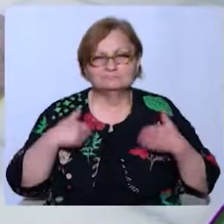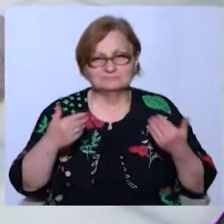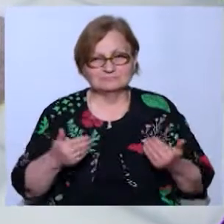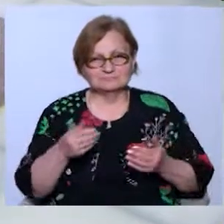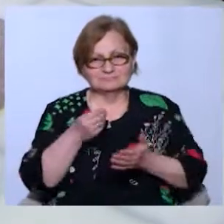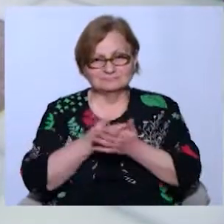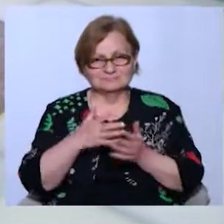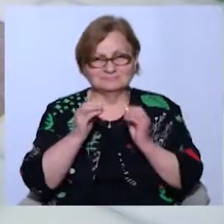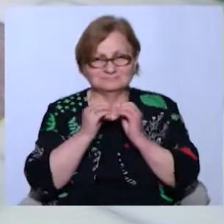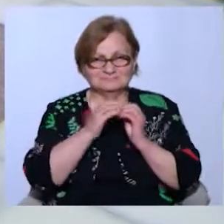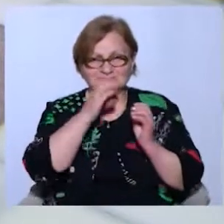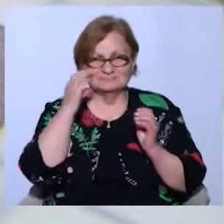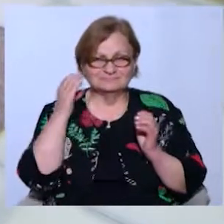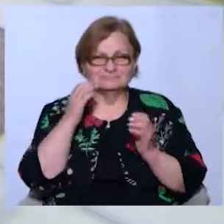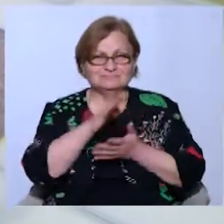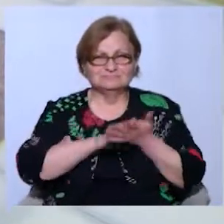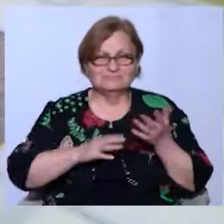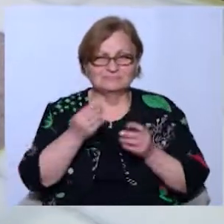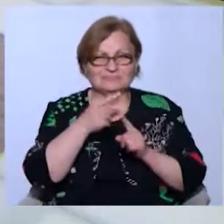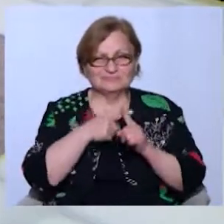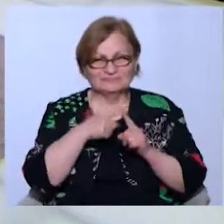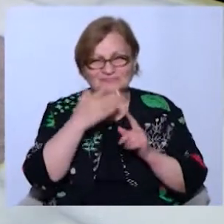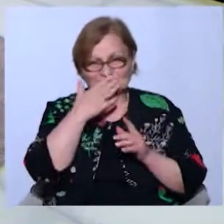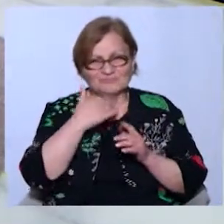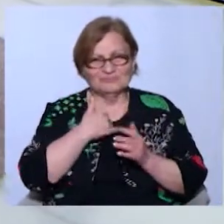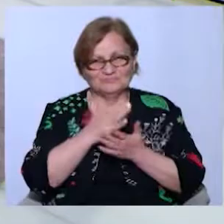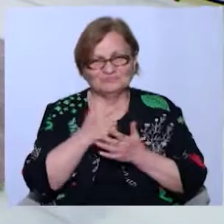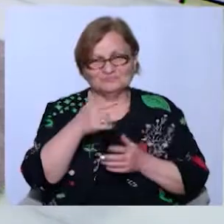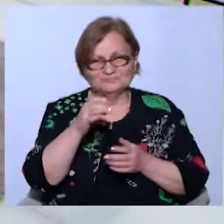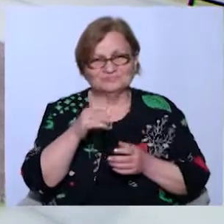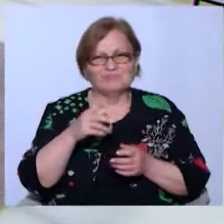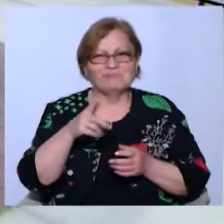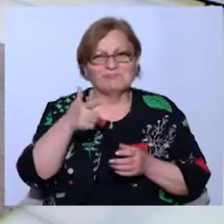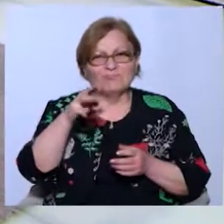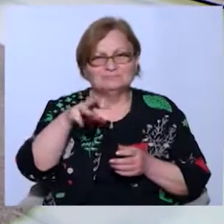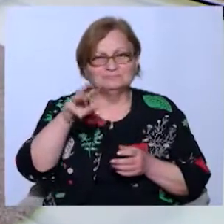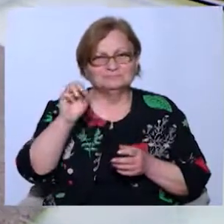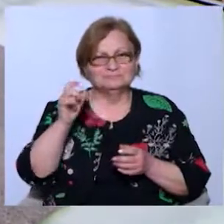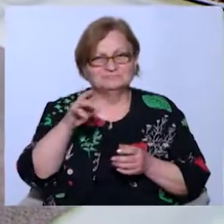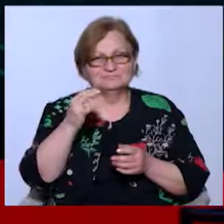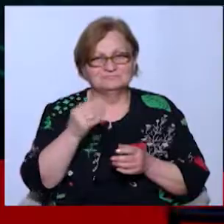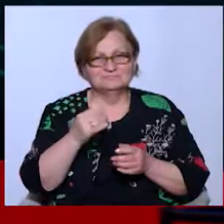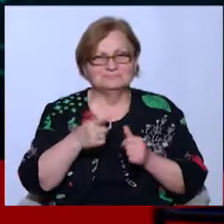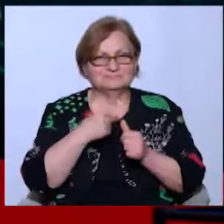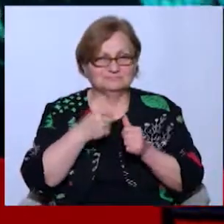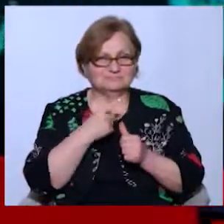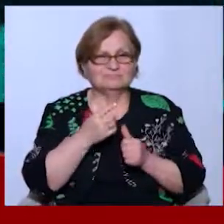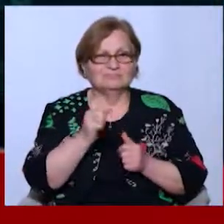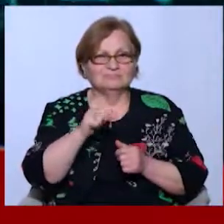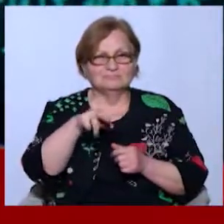მოგესალმებით ძვირფას მეათე კლასელებო, ვაგრძელებთ მათემატიკის გაკვეთილებს. მე გიორგი მჭედლიშვილი, თქვენი მასწავლებელი. დღეს ვიწყებთ ახალ თემას, სახელად